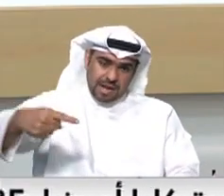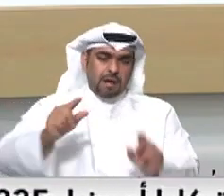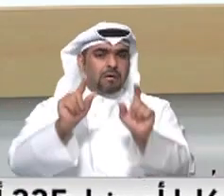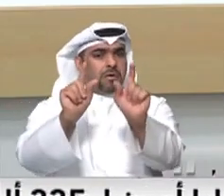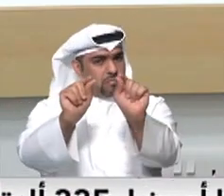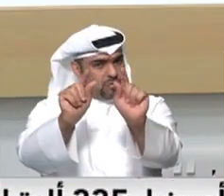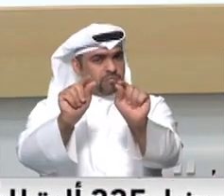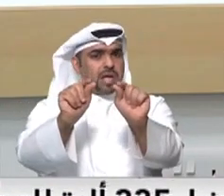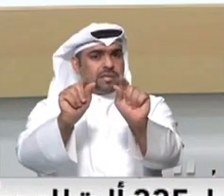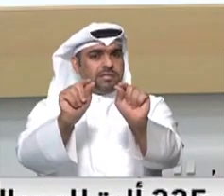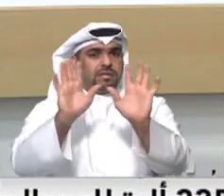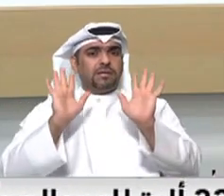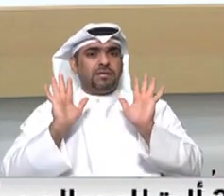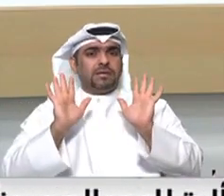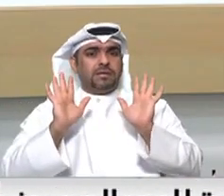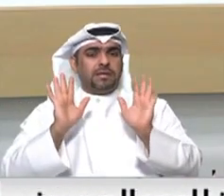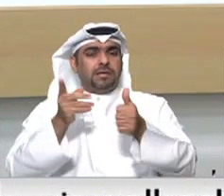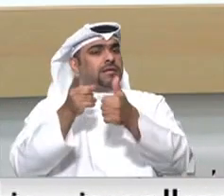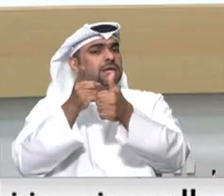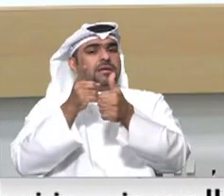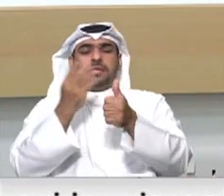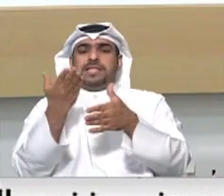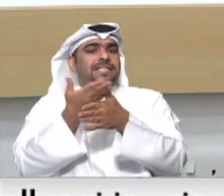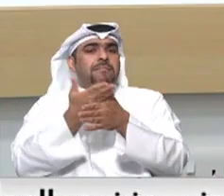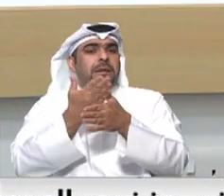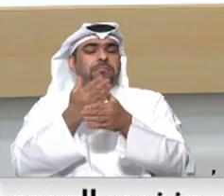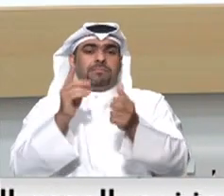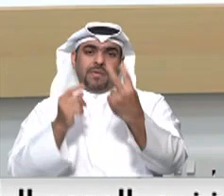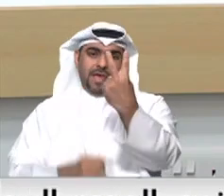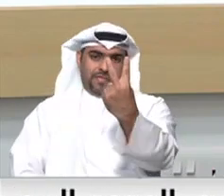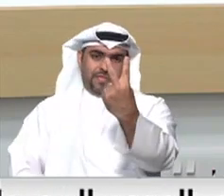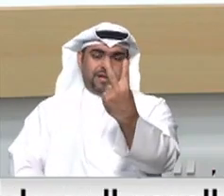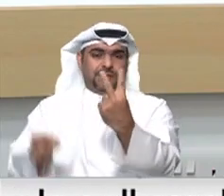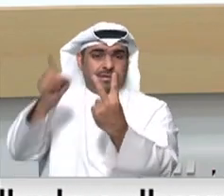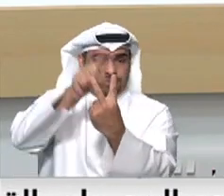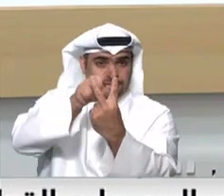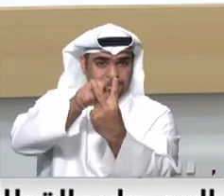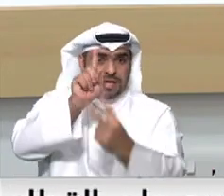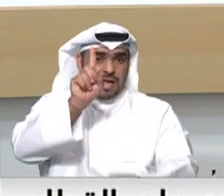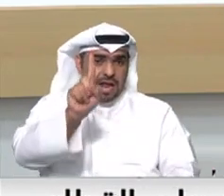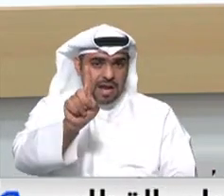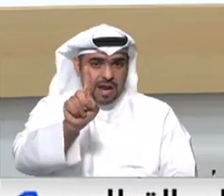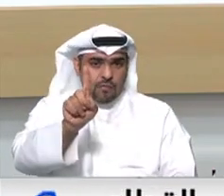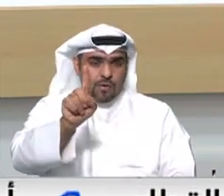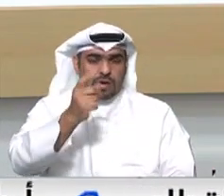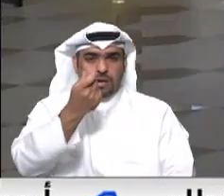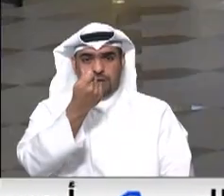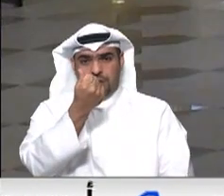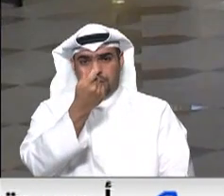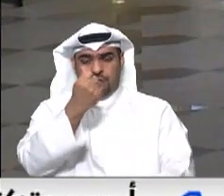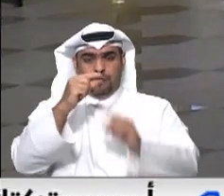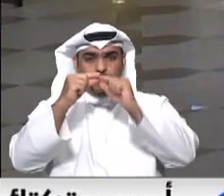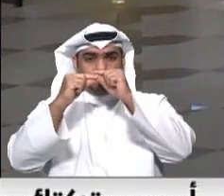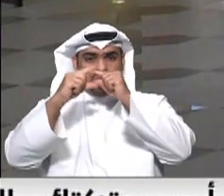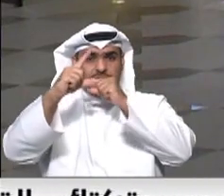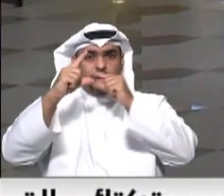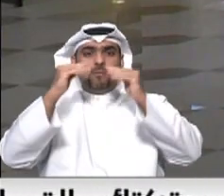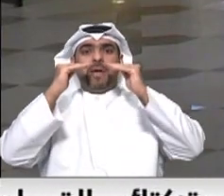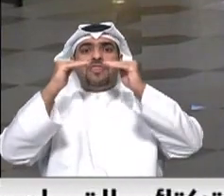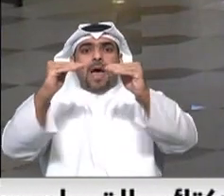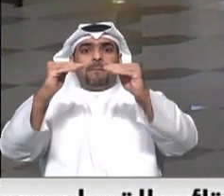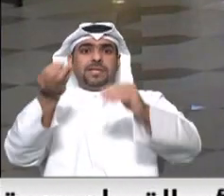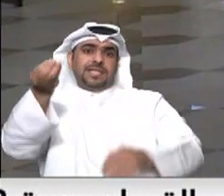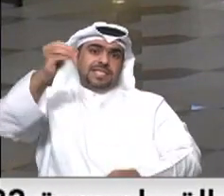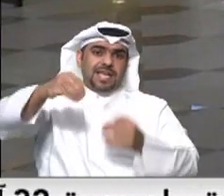يدعمها سببين أو إعلانين. الأول هو أسعار التضخم ثابتة، العالمية ثابتة.